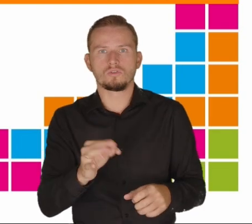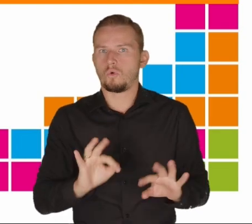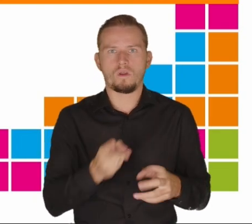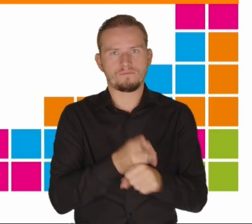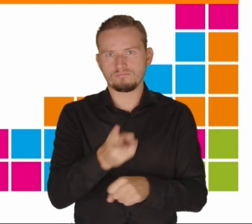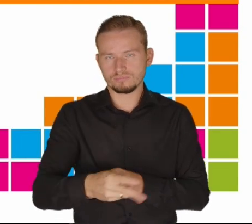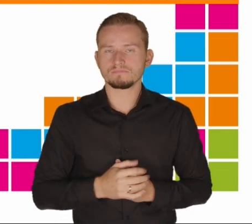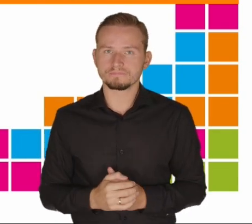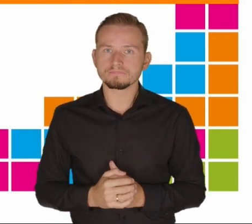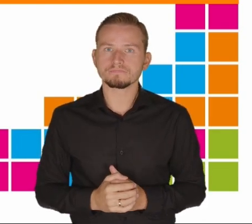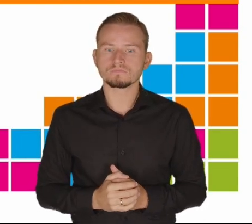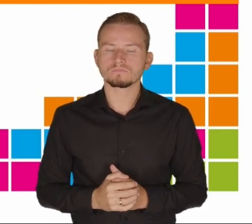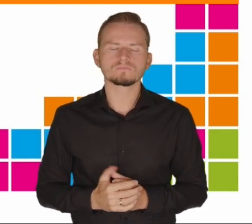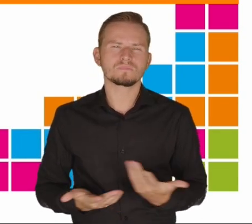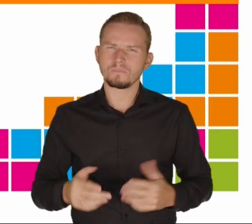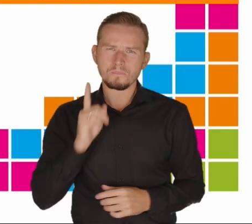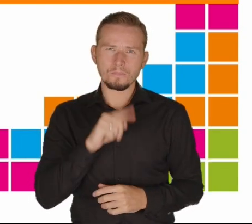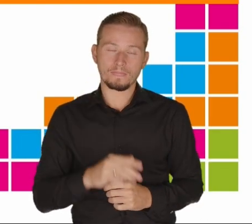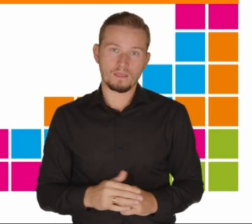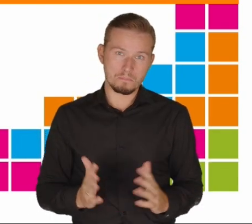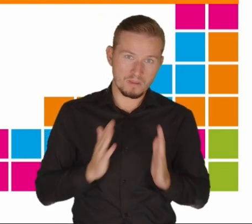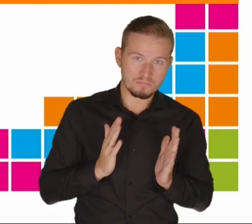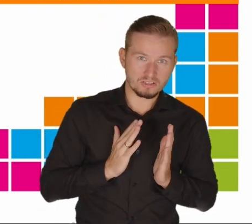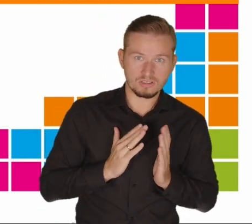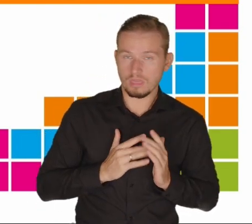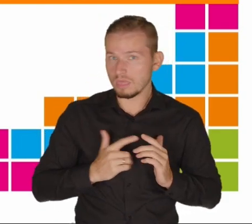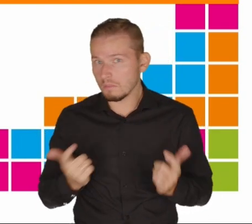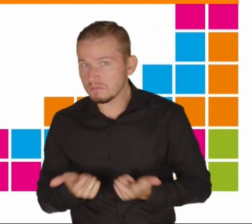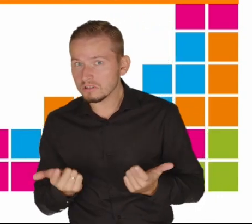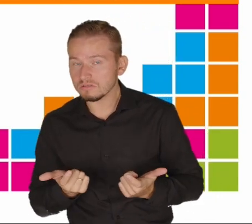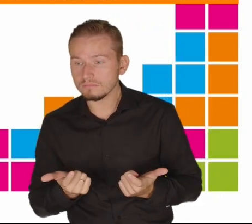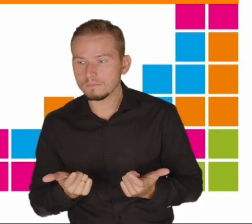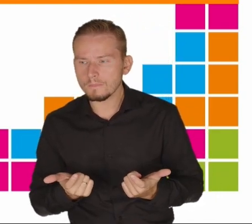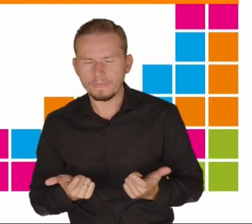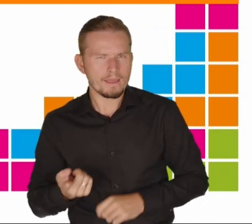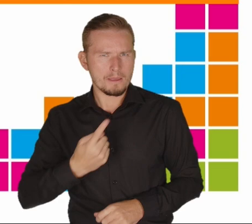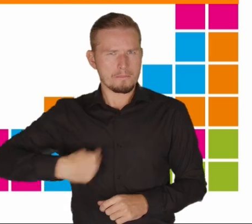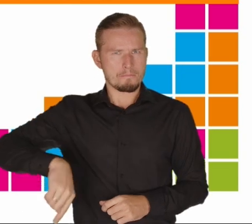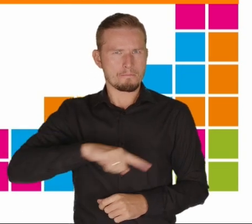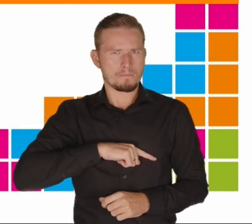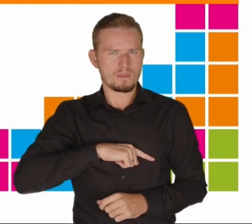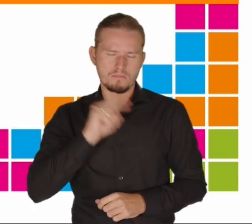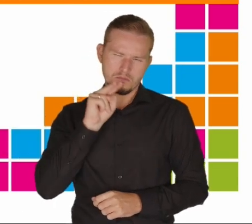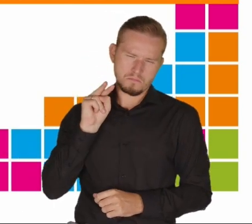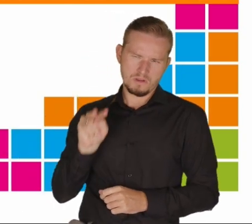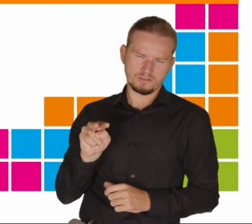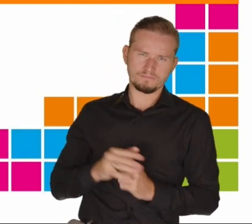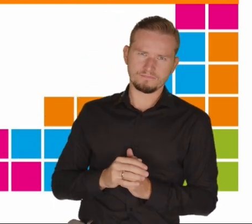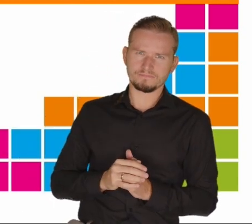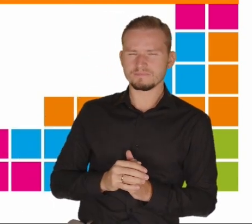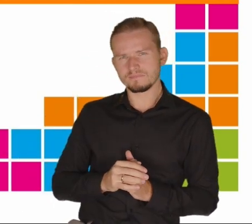właśnie, czy nie jest bezpieczny? Z naszej perspektywy klinicznej no są